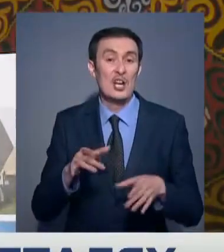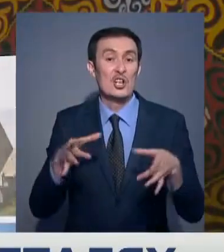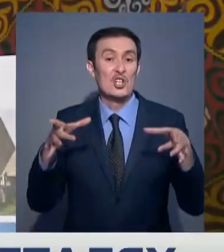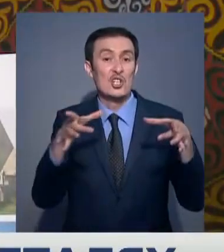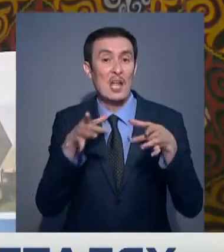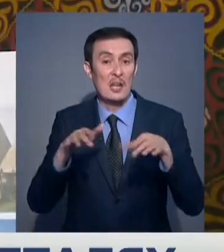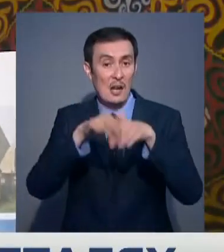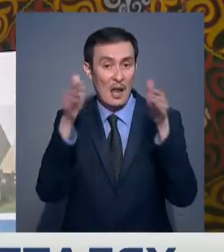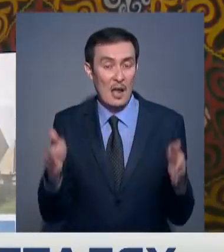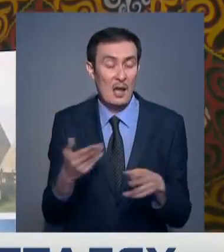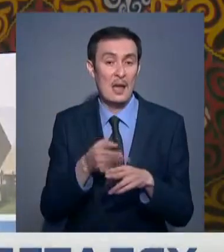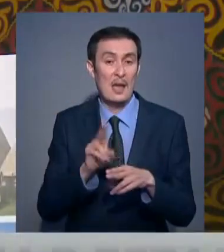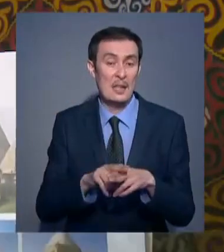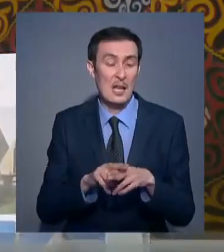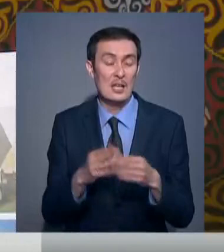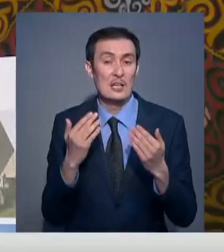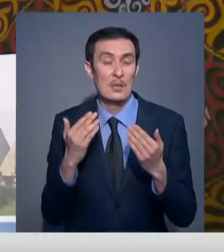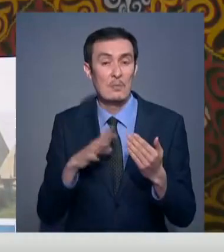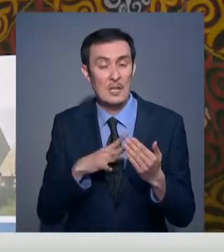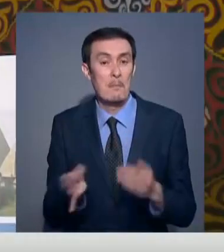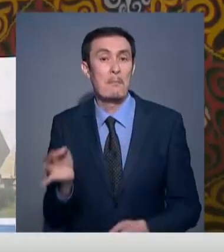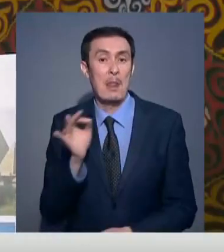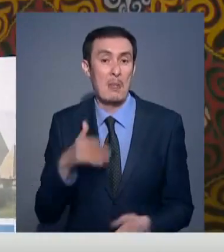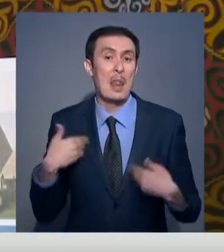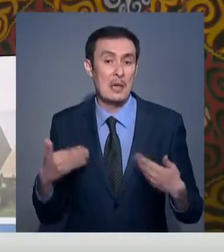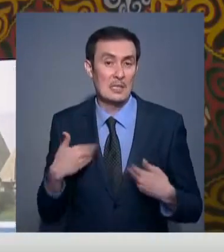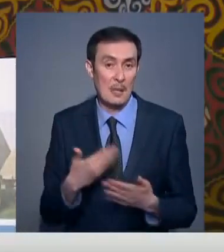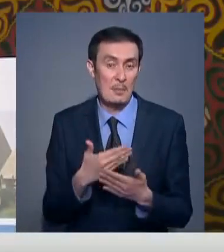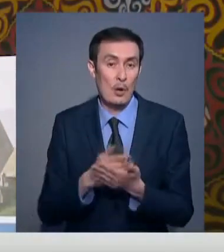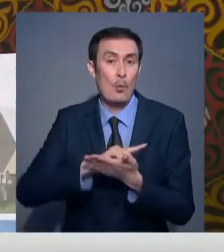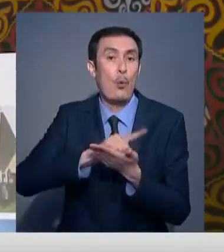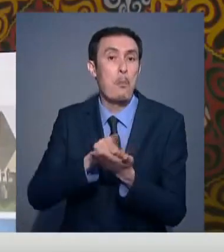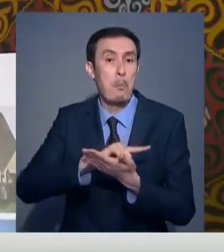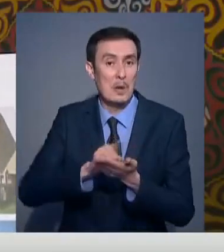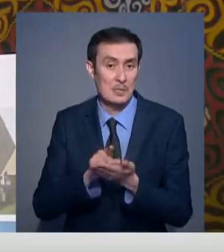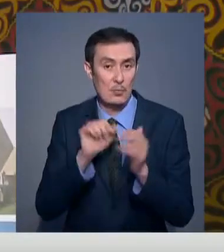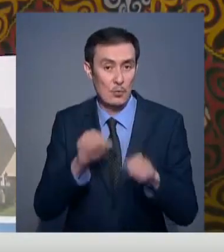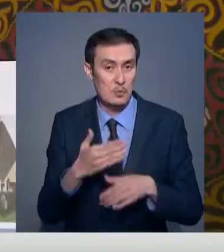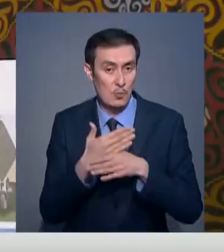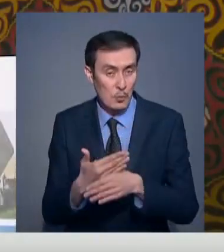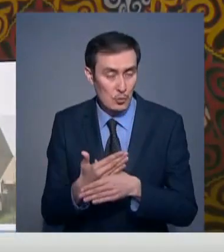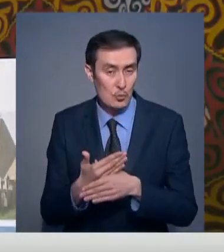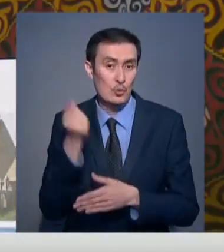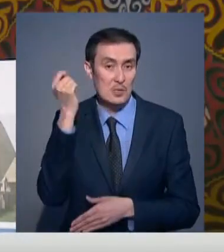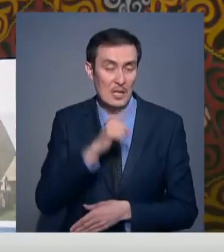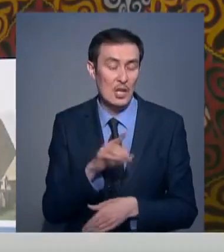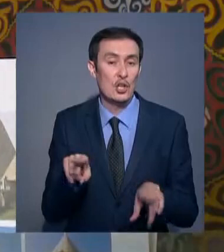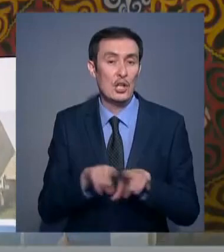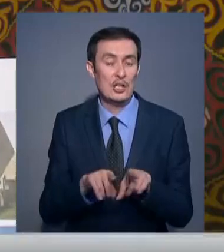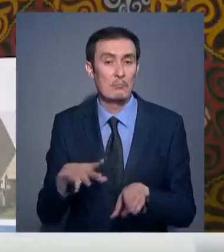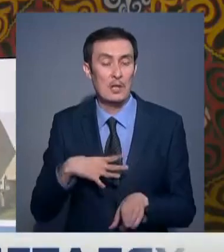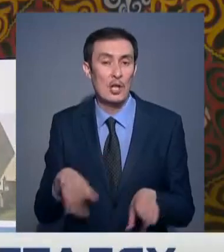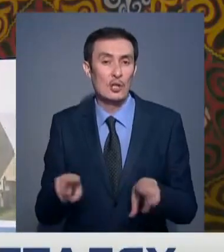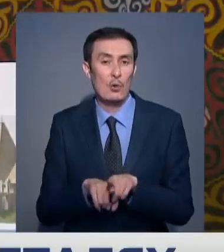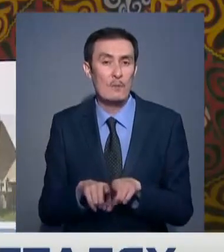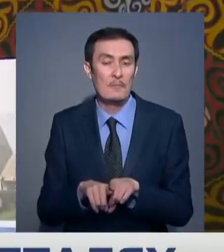– это такое носило и функциональную, да, как компас, да, и в то же время это имело такой